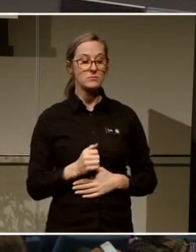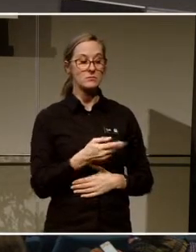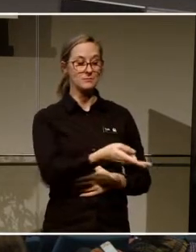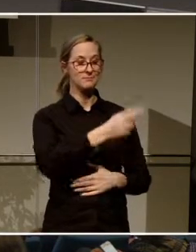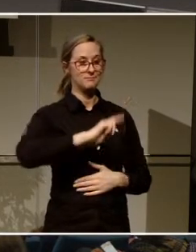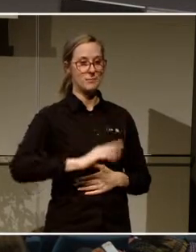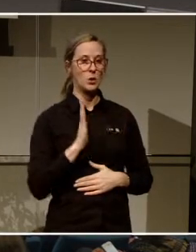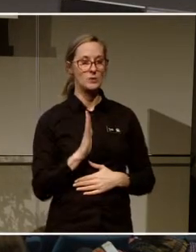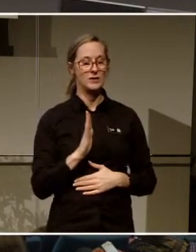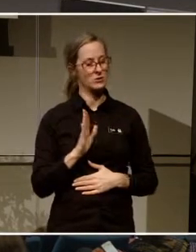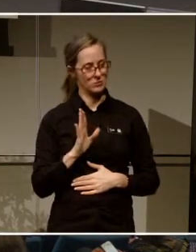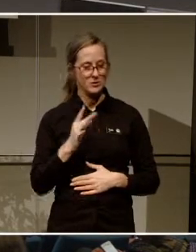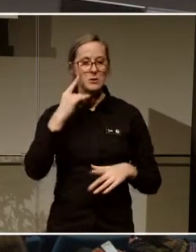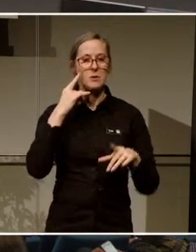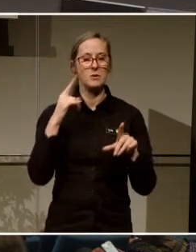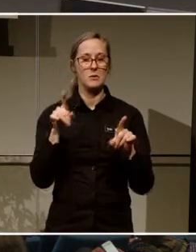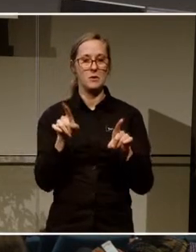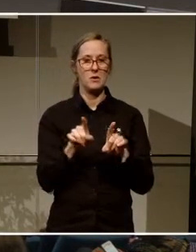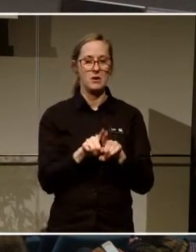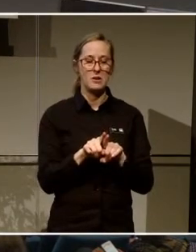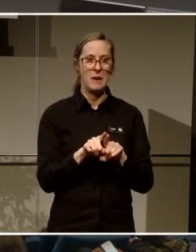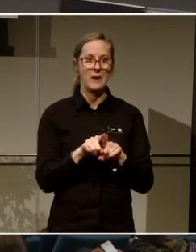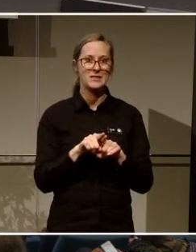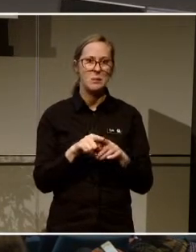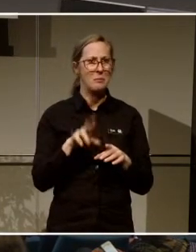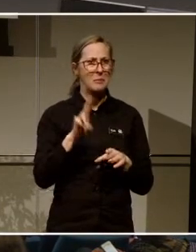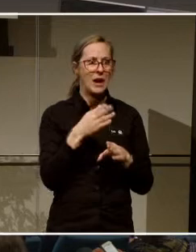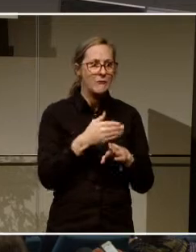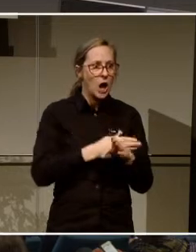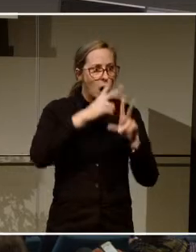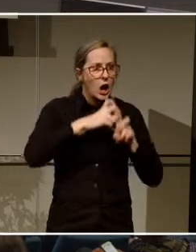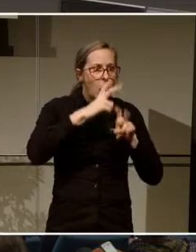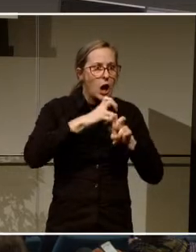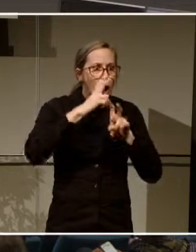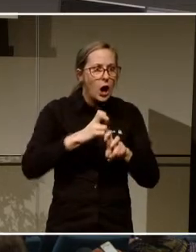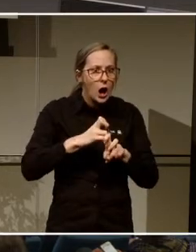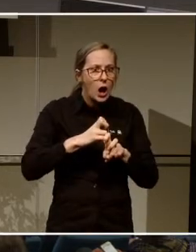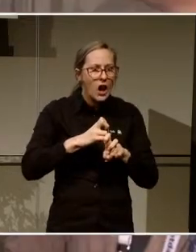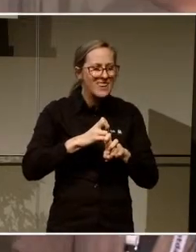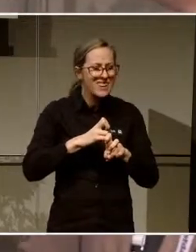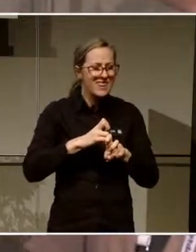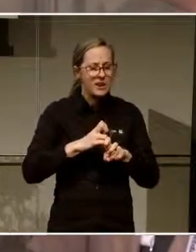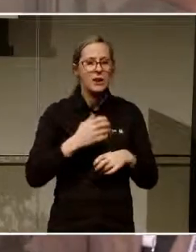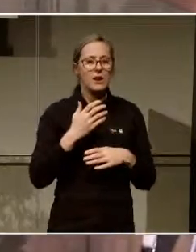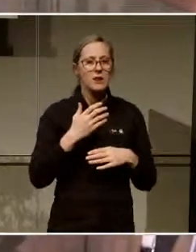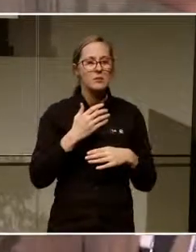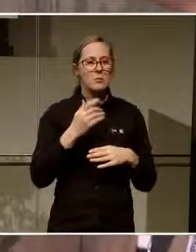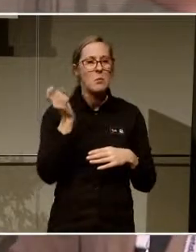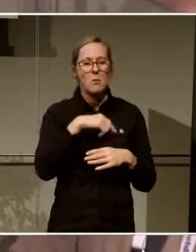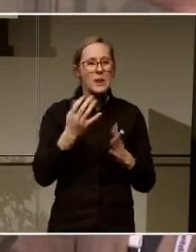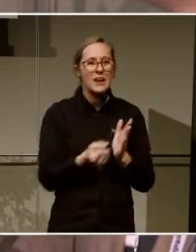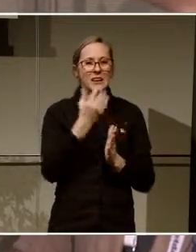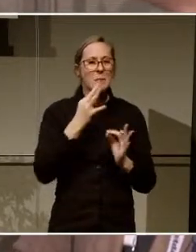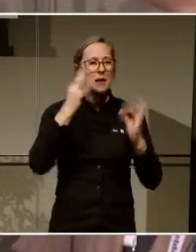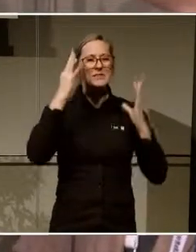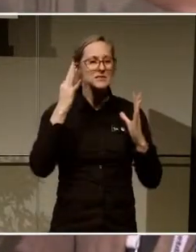Inte göra en lång förstudie och liksom, man kommer ändå aldrig hitta den ultimata lösningen, utan börja och skruva